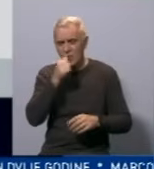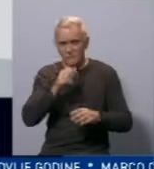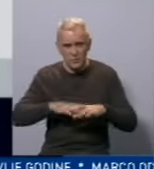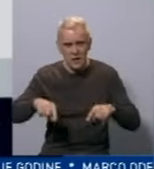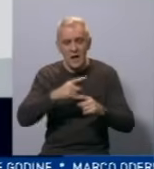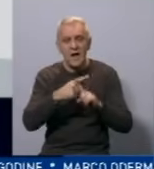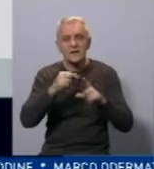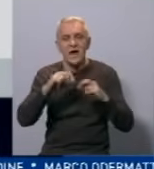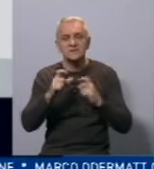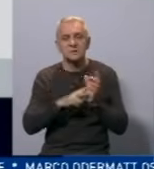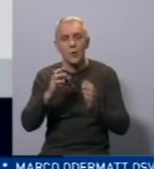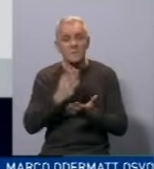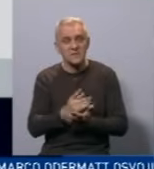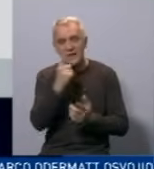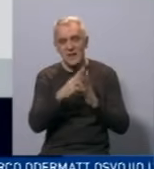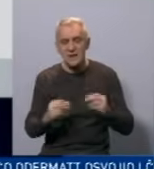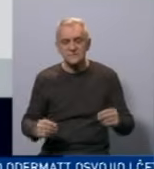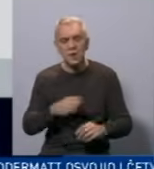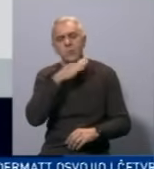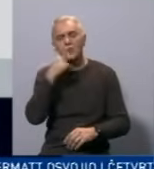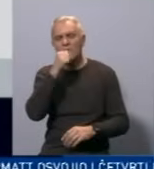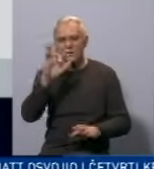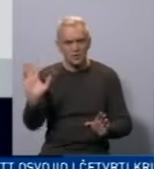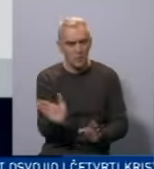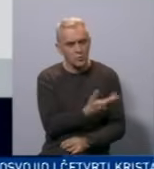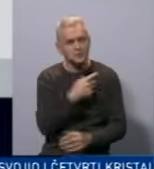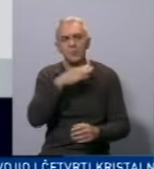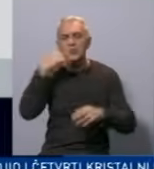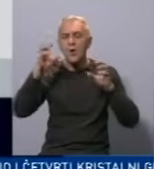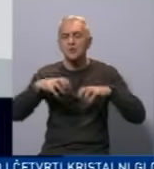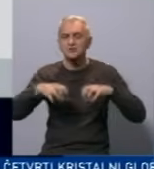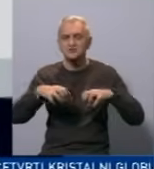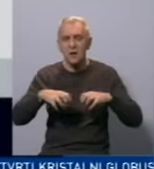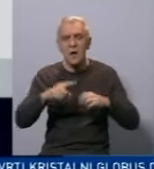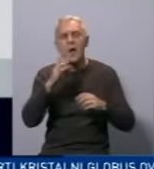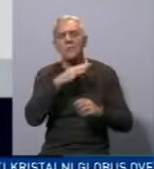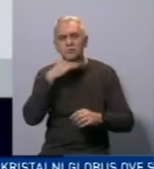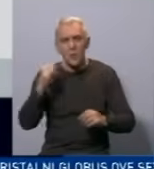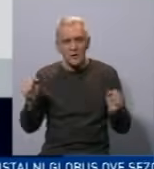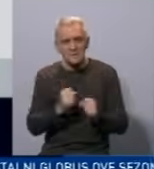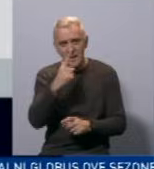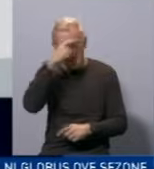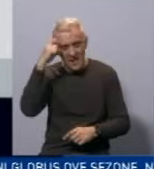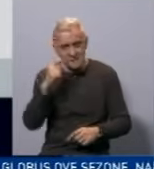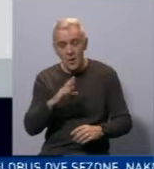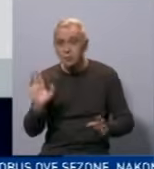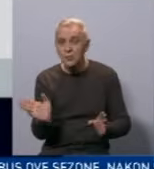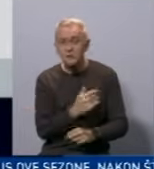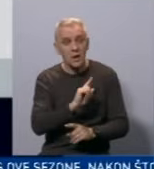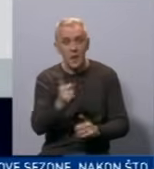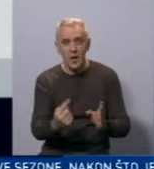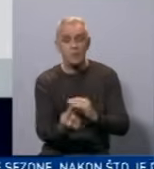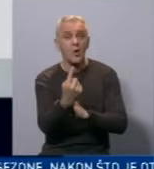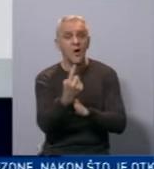nastati i nestati. Mnogo će vode proteći, mnogo kiša pasti, mnogo zima i ljeta proći, dok se ne pojavi takav